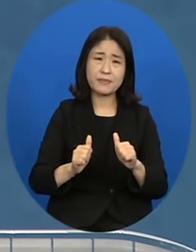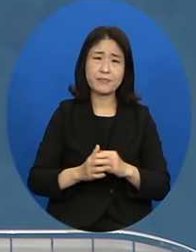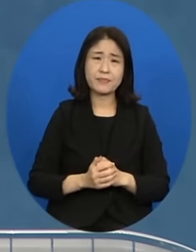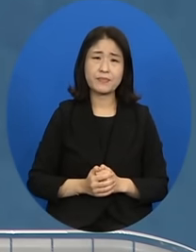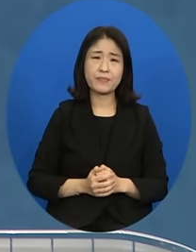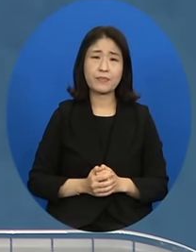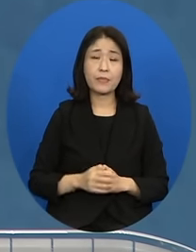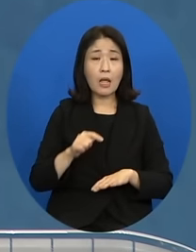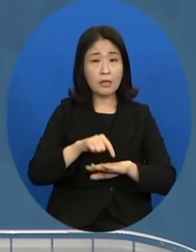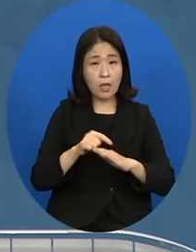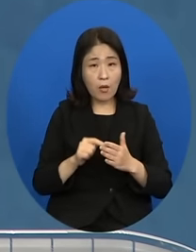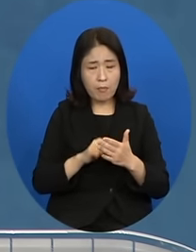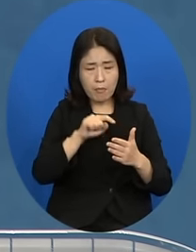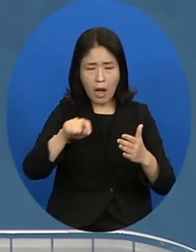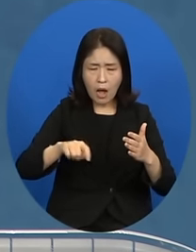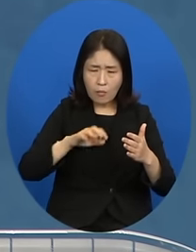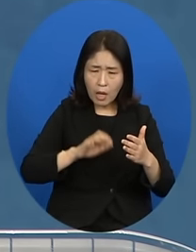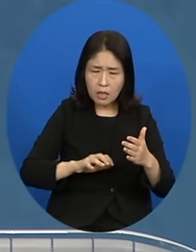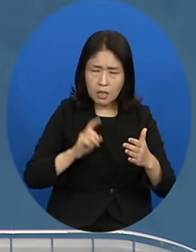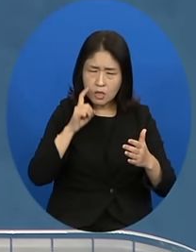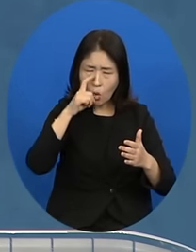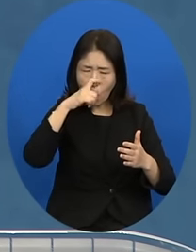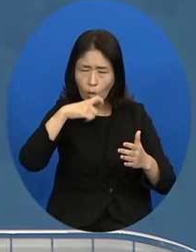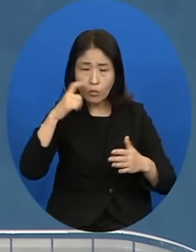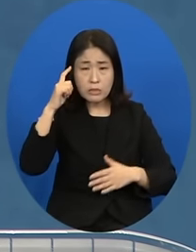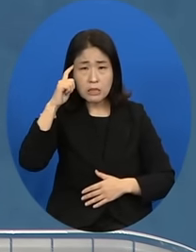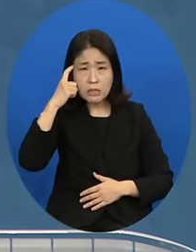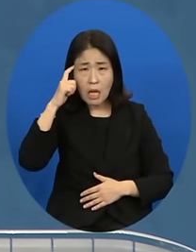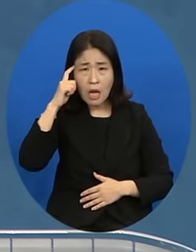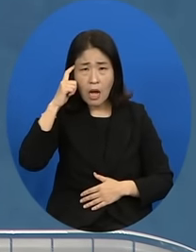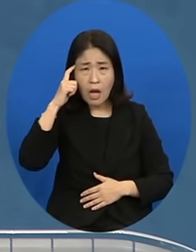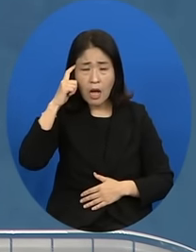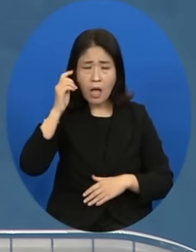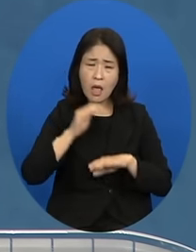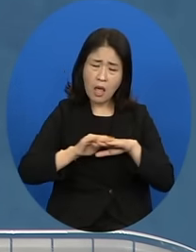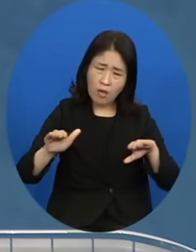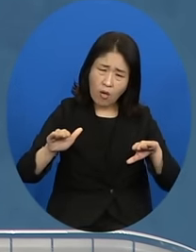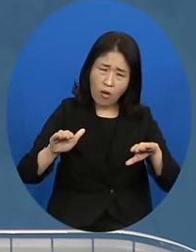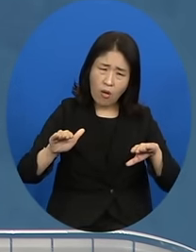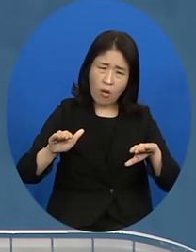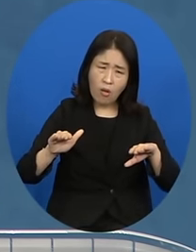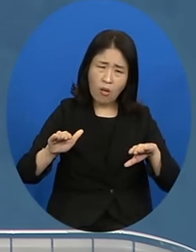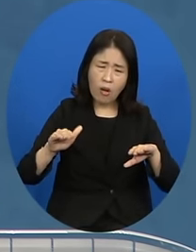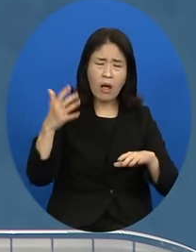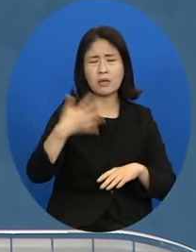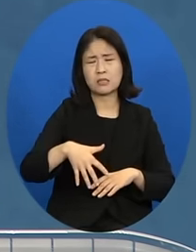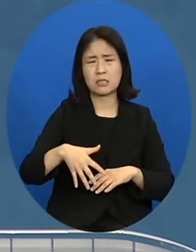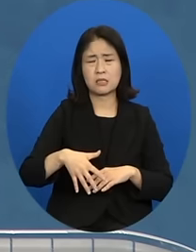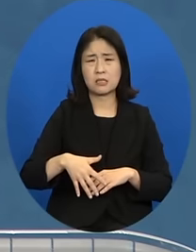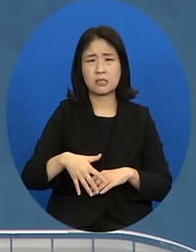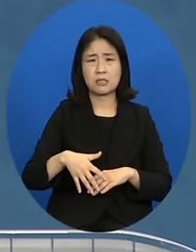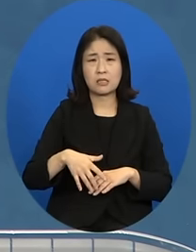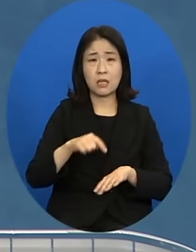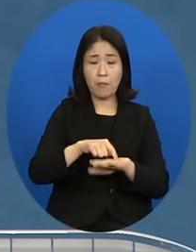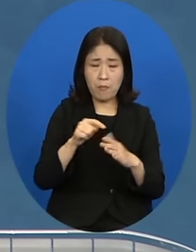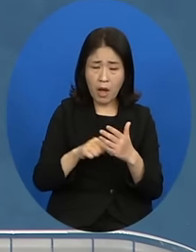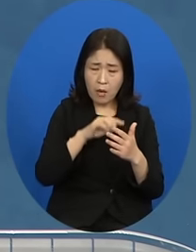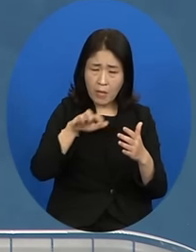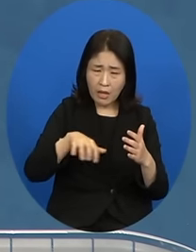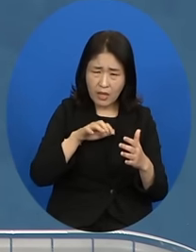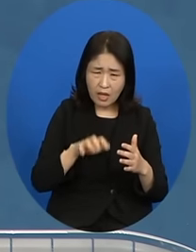제 마음에 있는 더러운 생각들이 해결이 안 되고 내 마음에 자리 잡고 있는